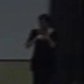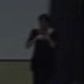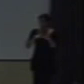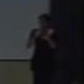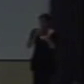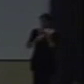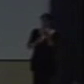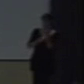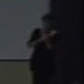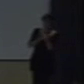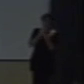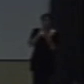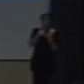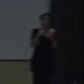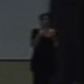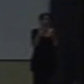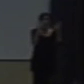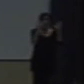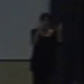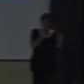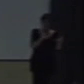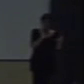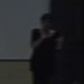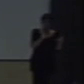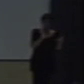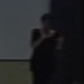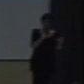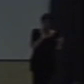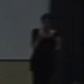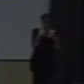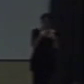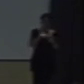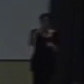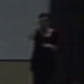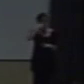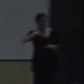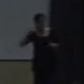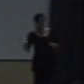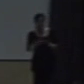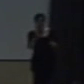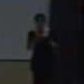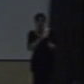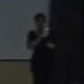dues coses. Es pot fer la foto d'una persona que ha apallissat la policia perquè tothom vegi com actuen en